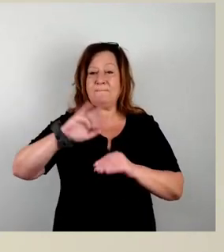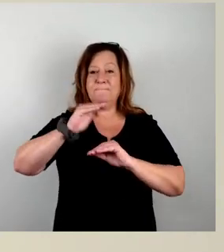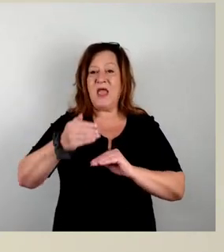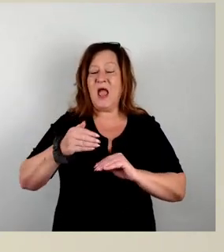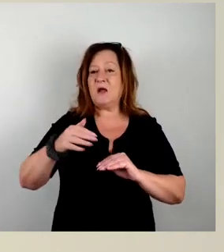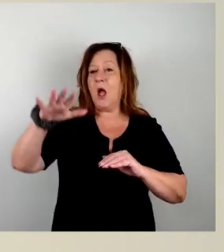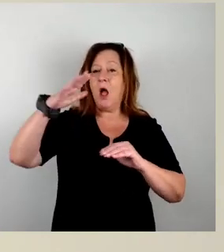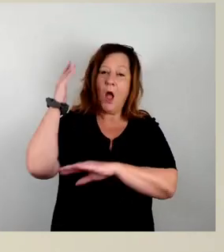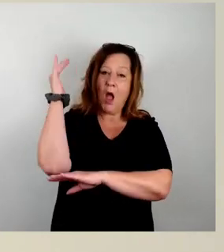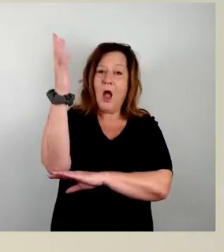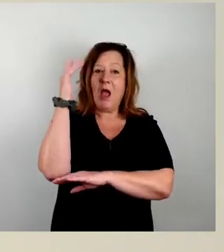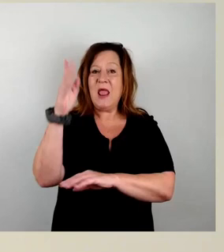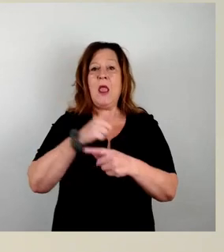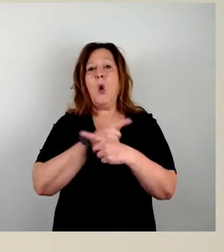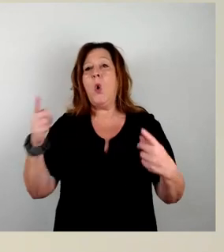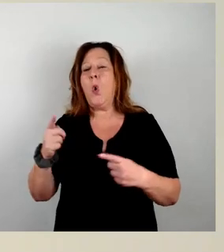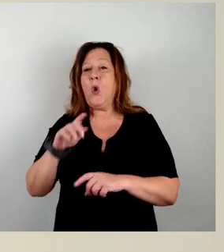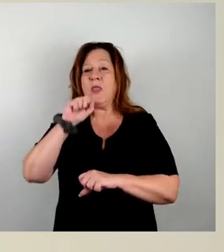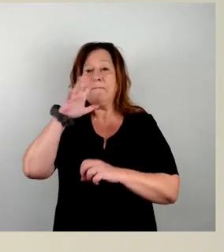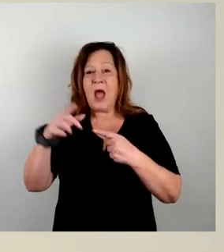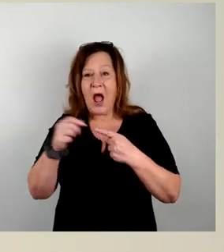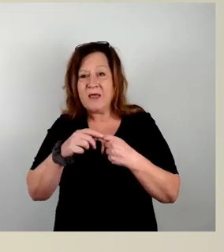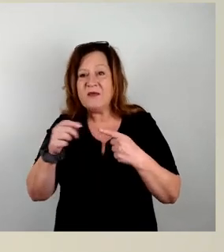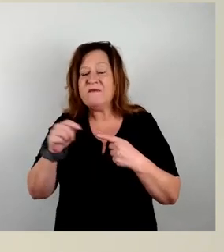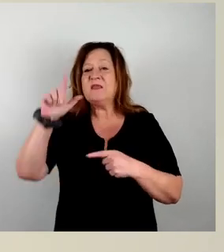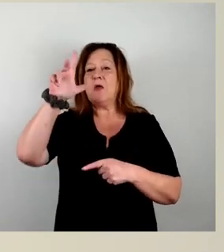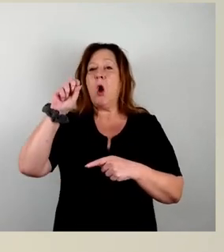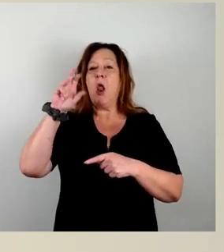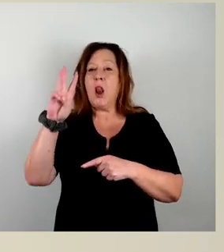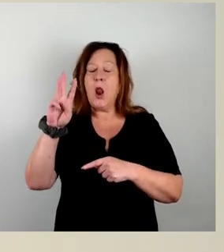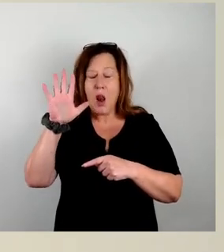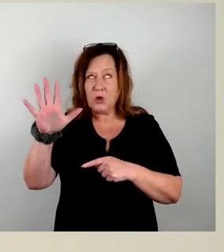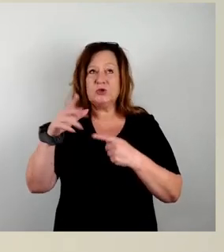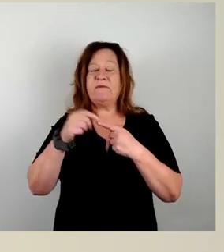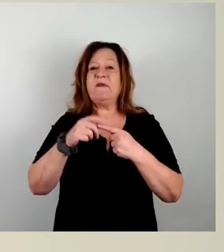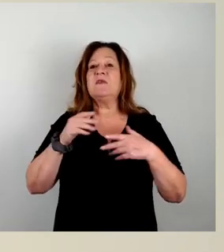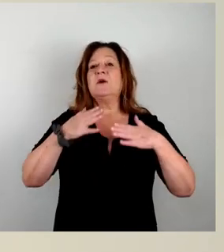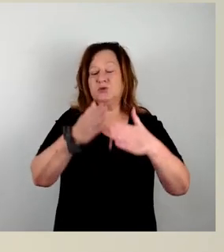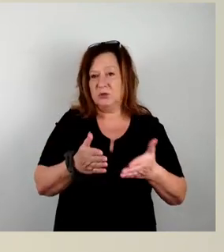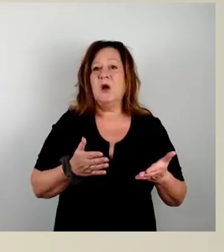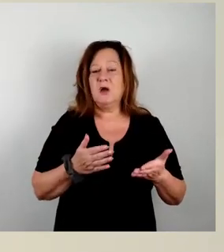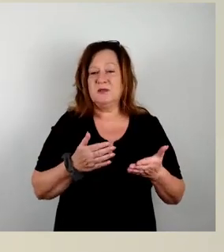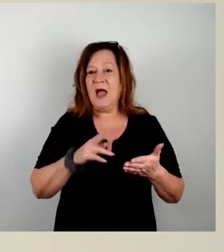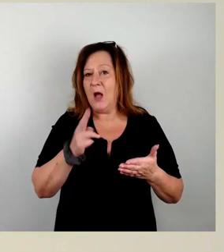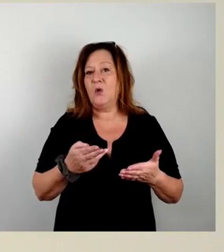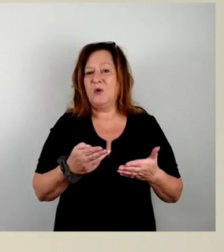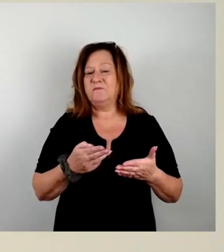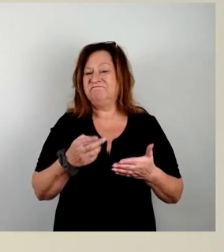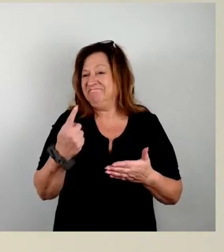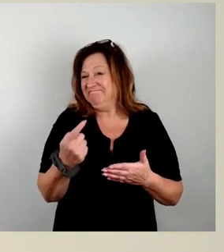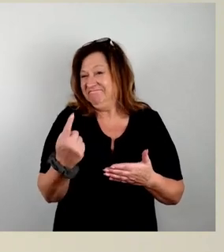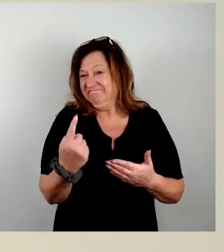läuft, Blasewitzer-Loschwitzer Straße. Insofern, das, was ich als Letztes gesagt habe, ist der Punkt, wenn wir eben